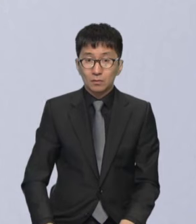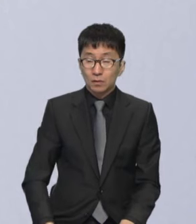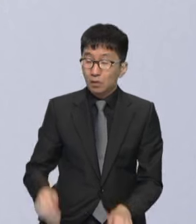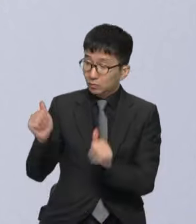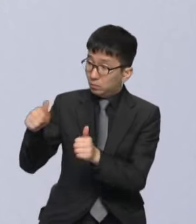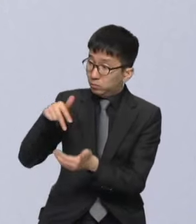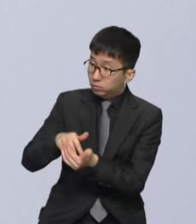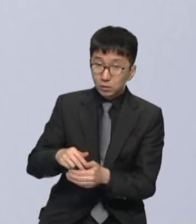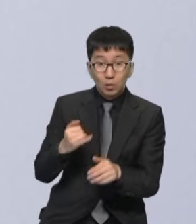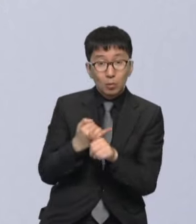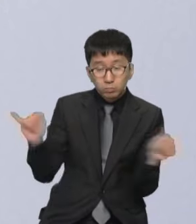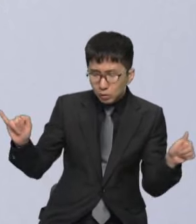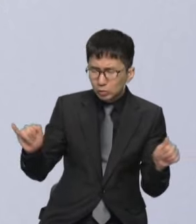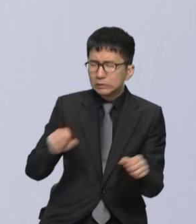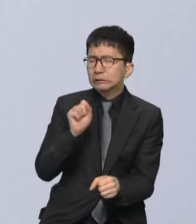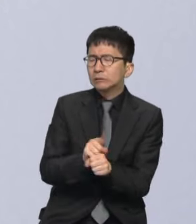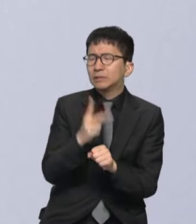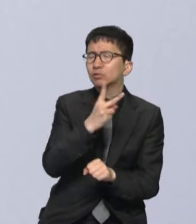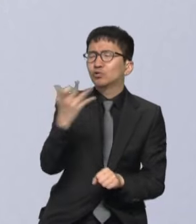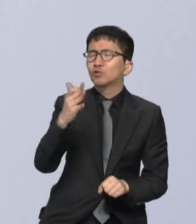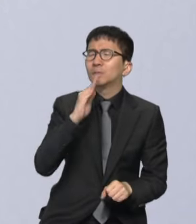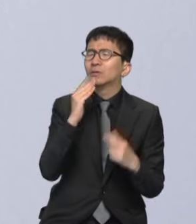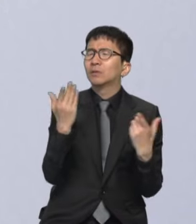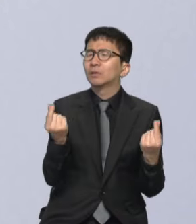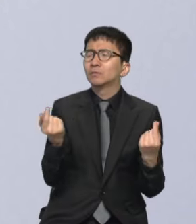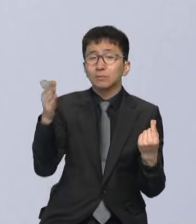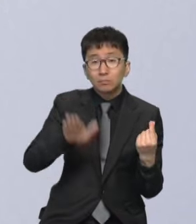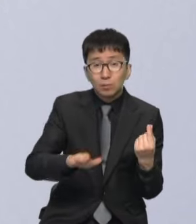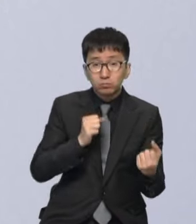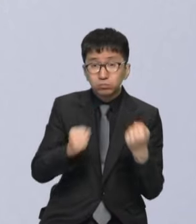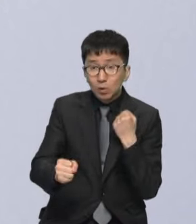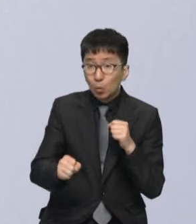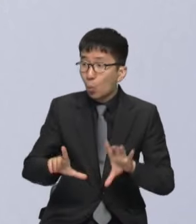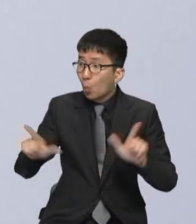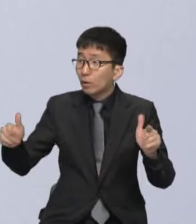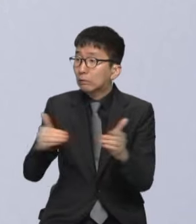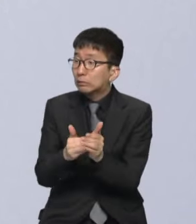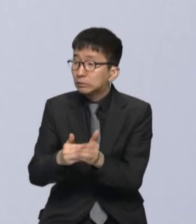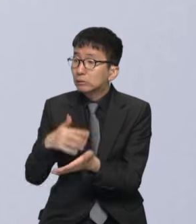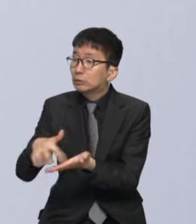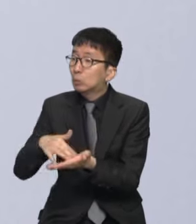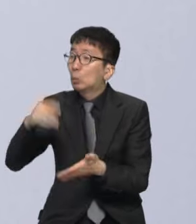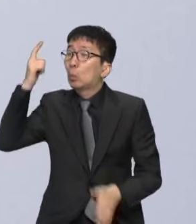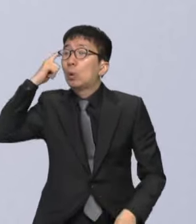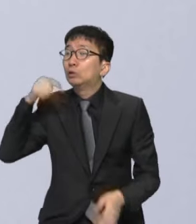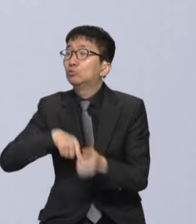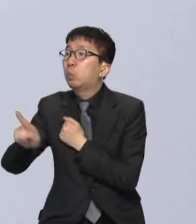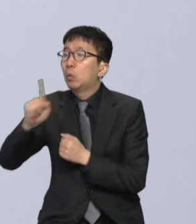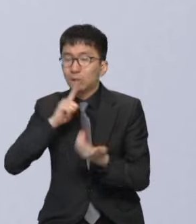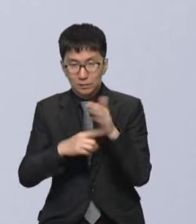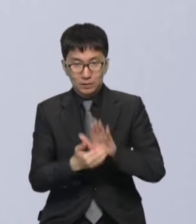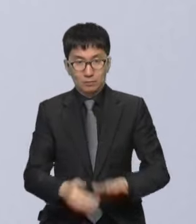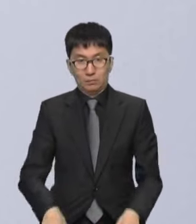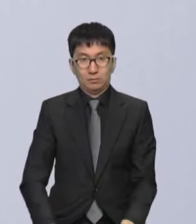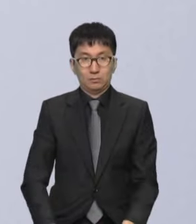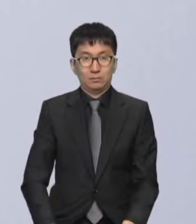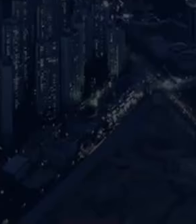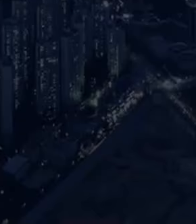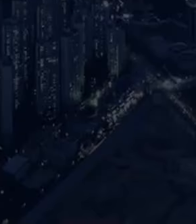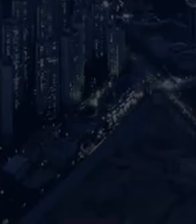판단했으면서도 기여도 계산을 올해까지 연장해 다시 계산한 건 의문이라고 비판했습니다. SBS 한성희입니다.